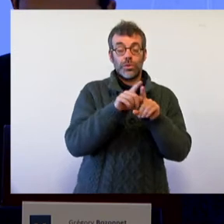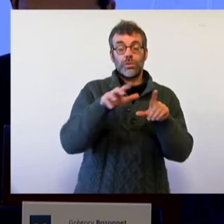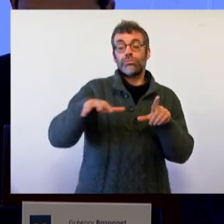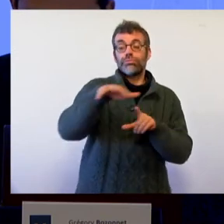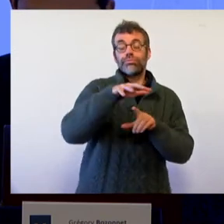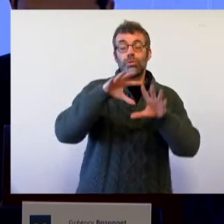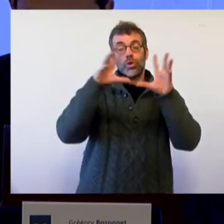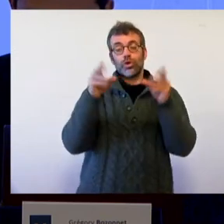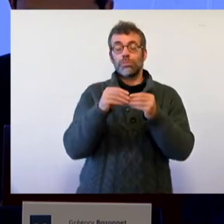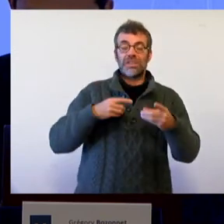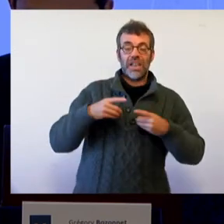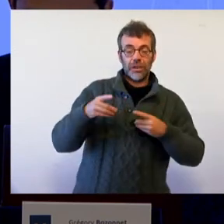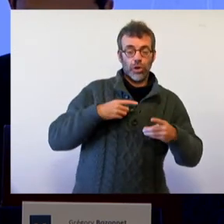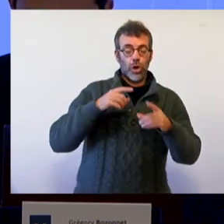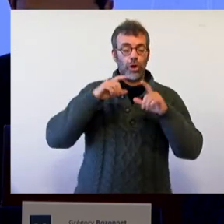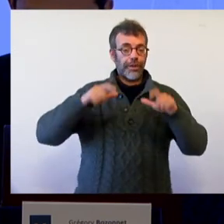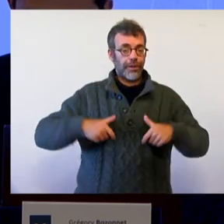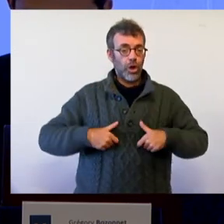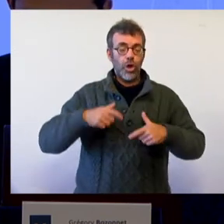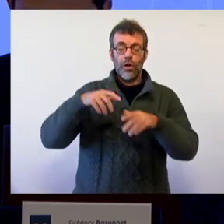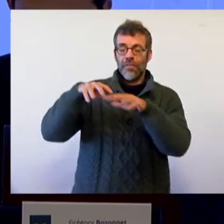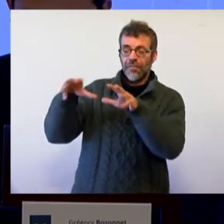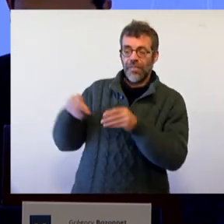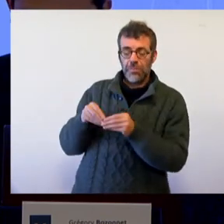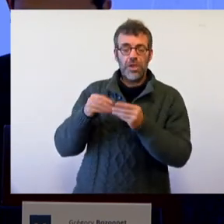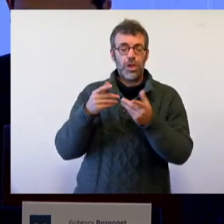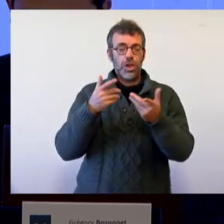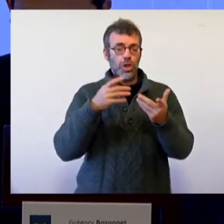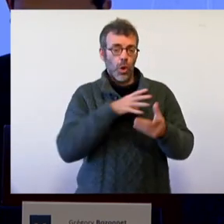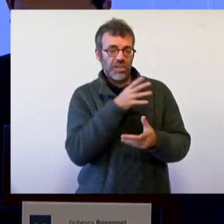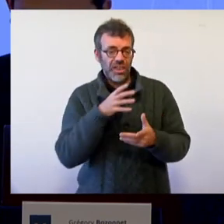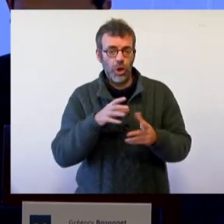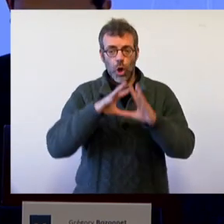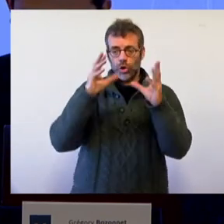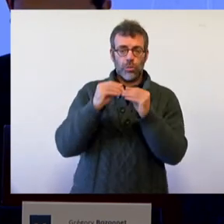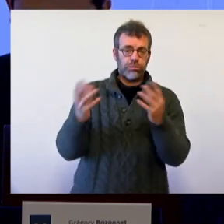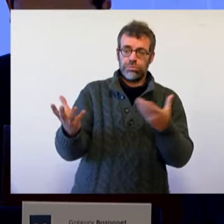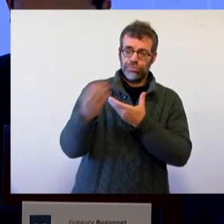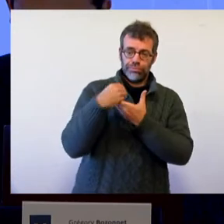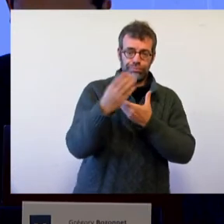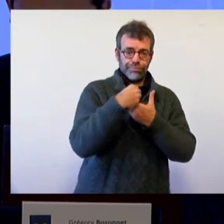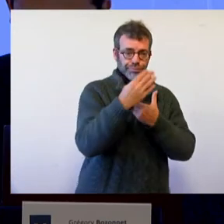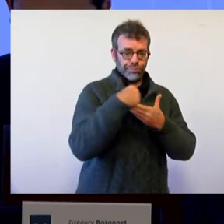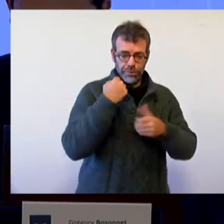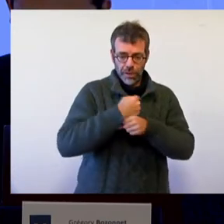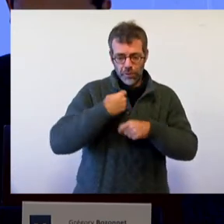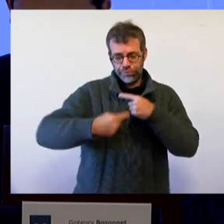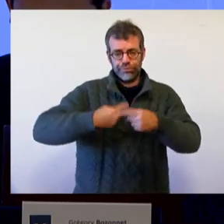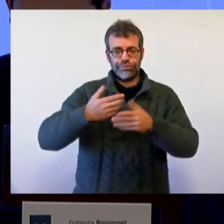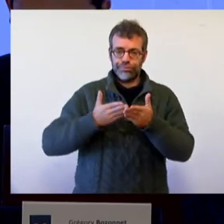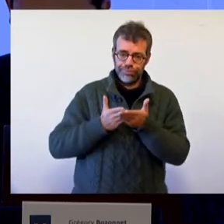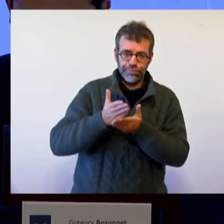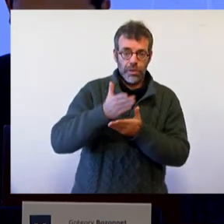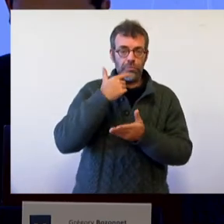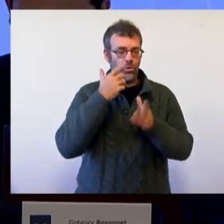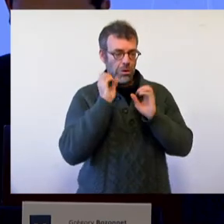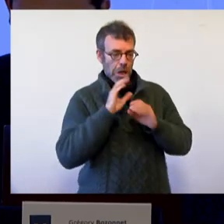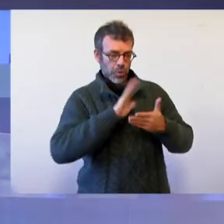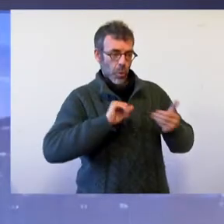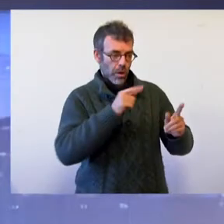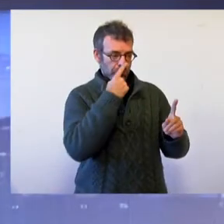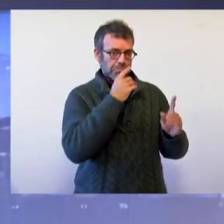éducative, les directeurs d'école et bien sûr les familles qui ont été pleinement associées tout au long de ce travail. Je laisse Madame Boutet-Weiss